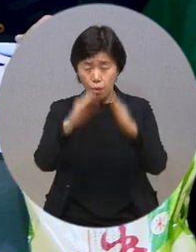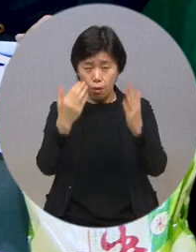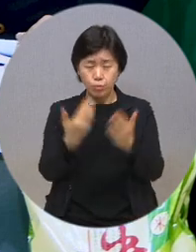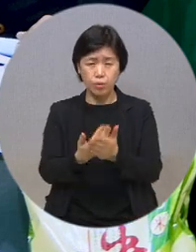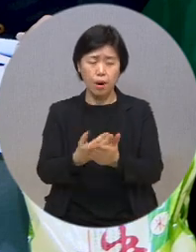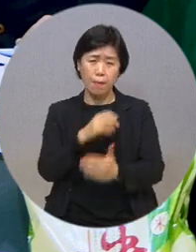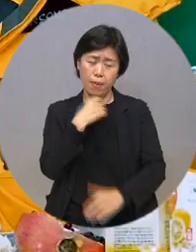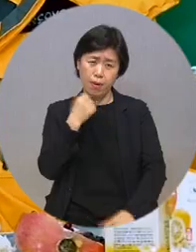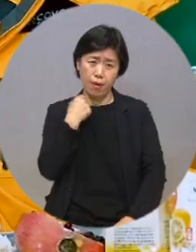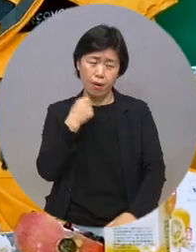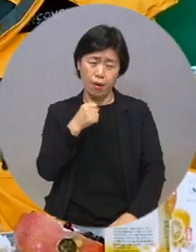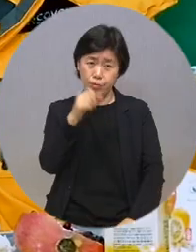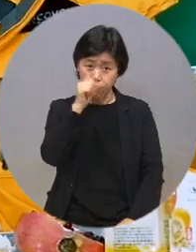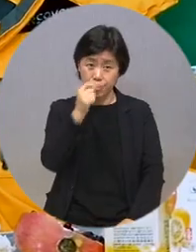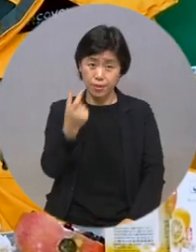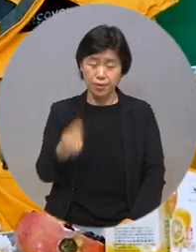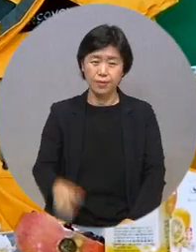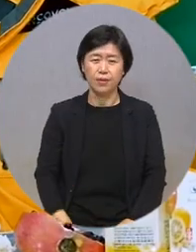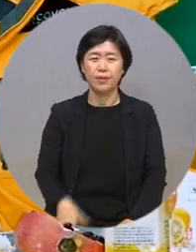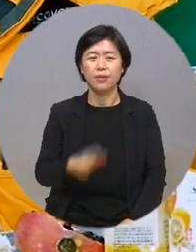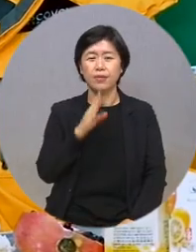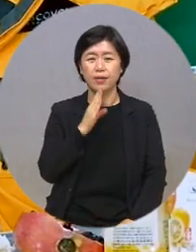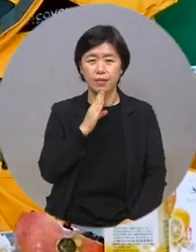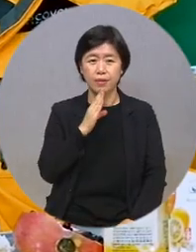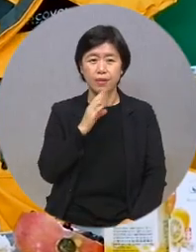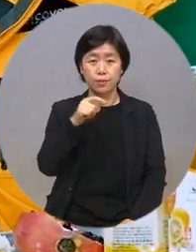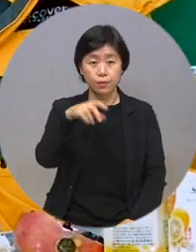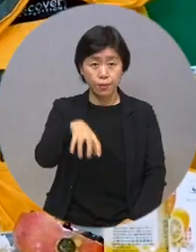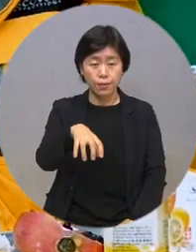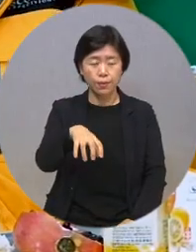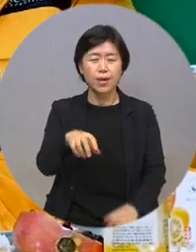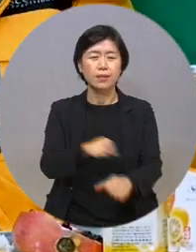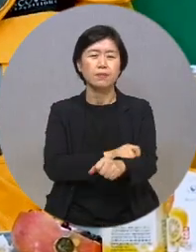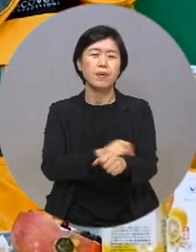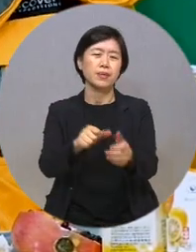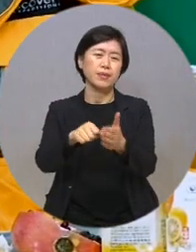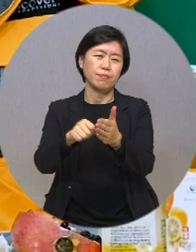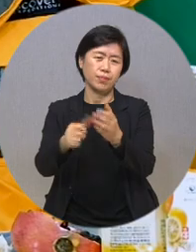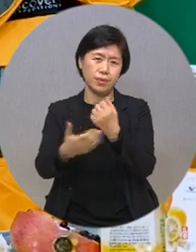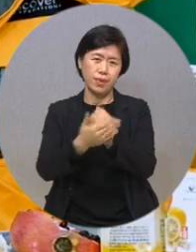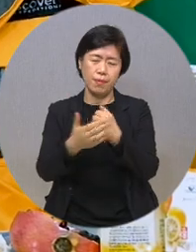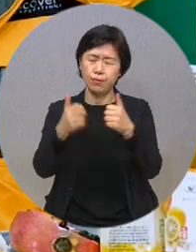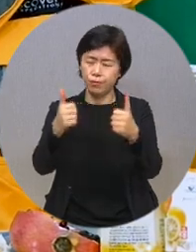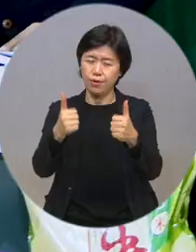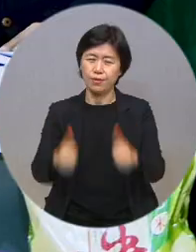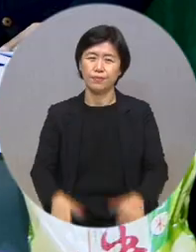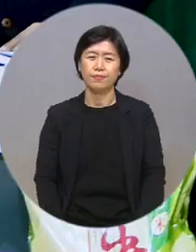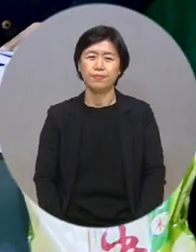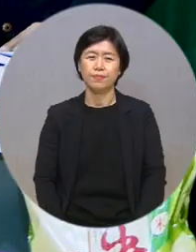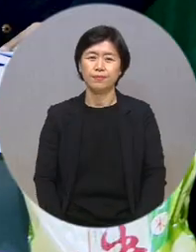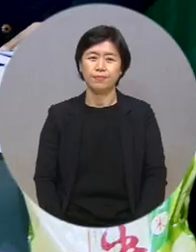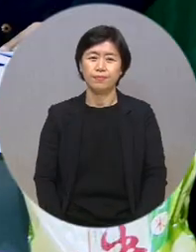명품이잖아요. 네, 맞습니다. 이 지역 고흥 지역의 특산물이기 때문에 최고라고 봐야죠.